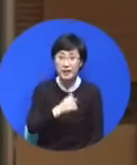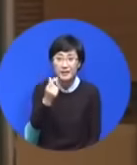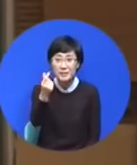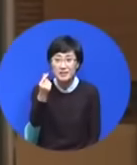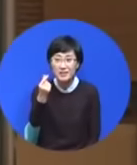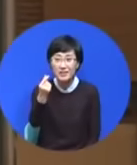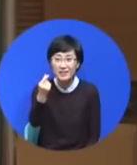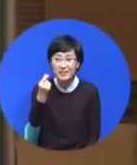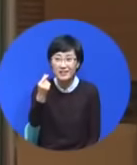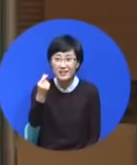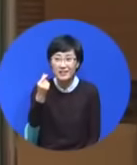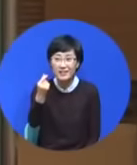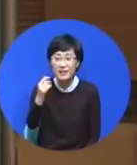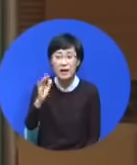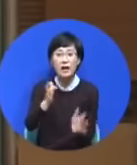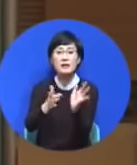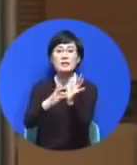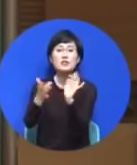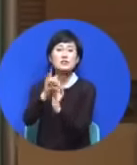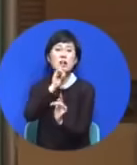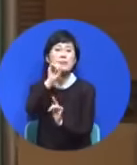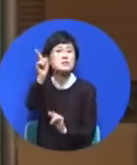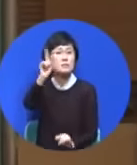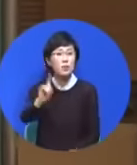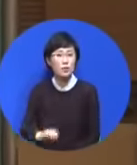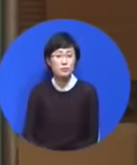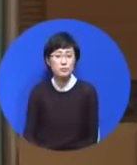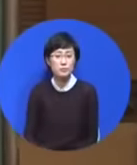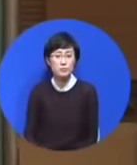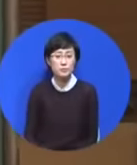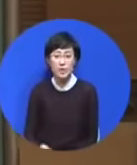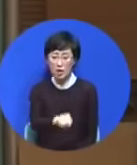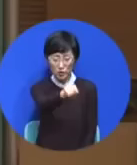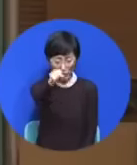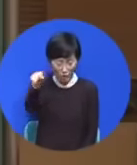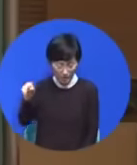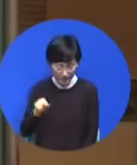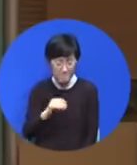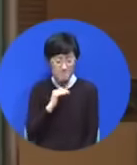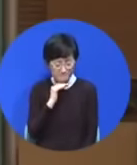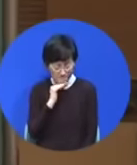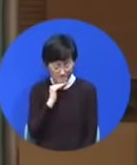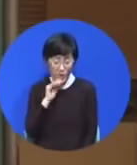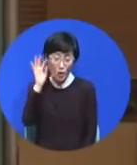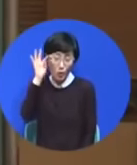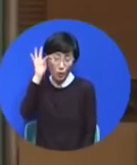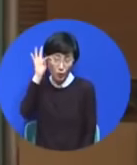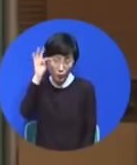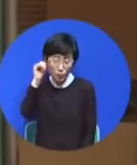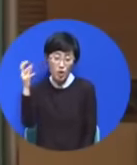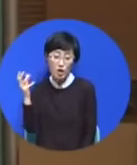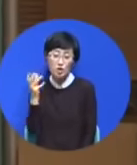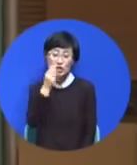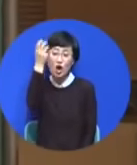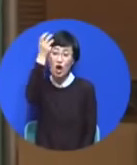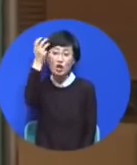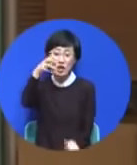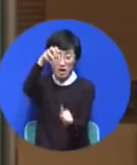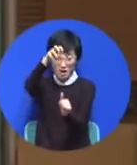돼요 예수님은 그렇게 말씀하 몇날이 못되어 성령으로 세례를